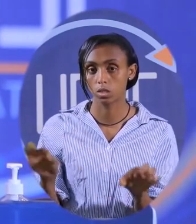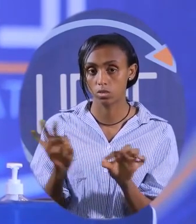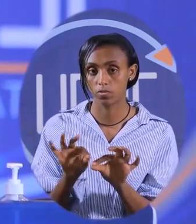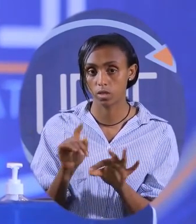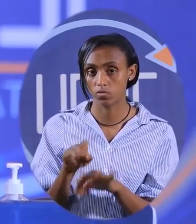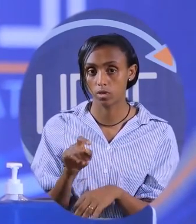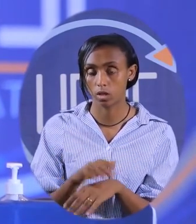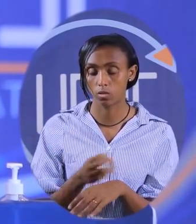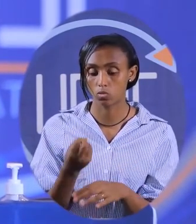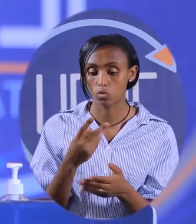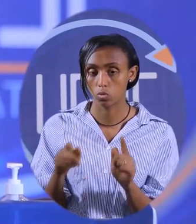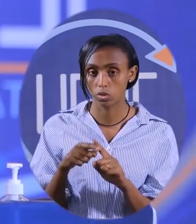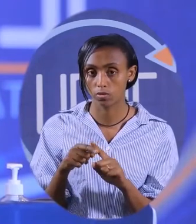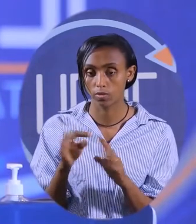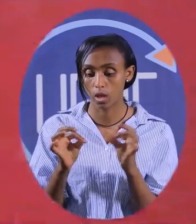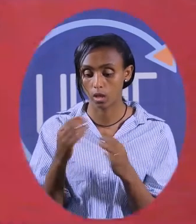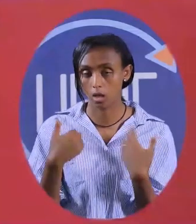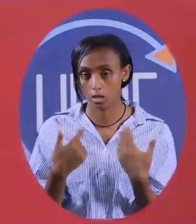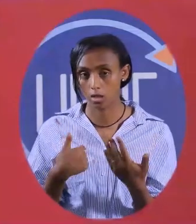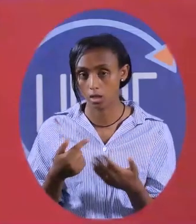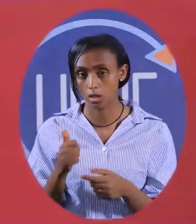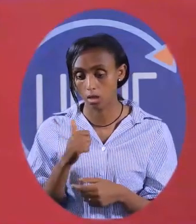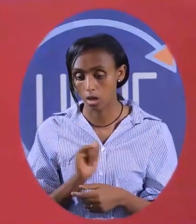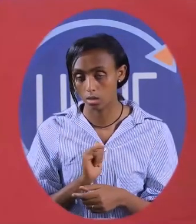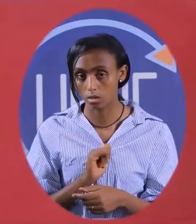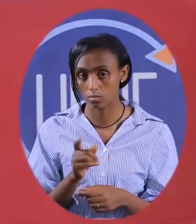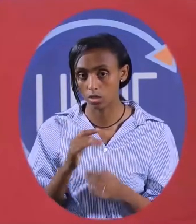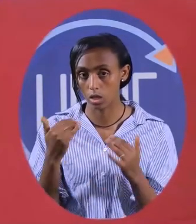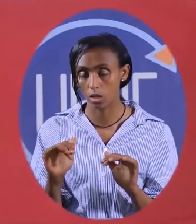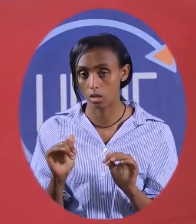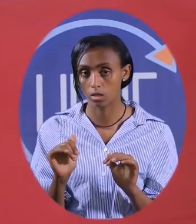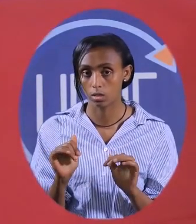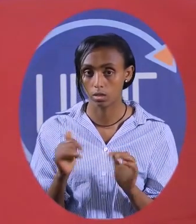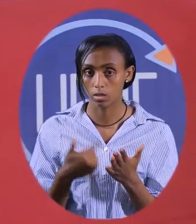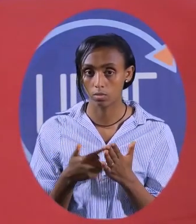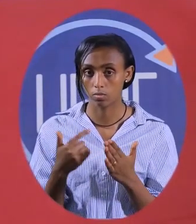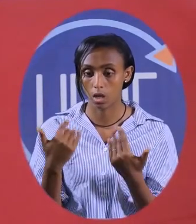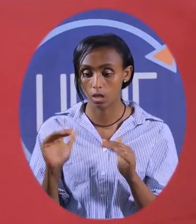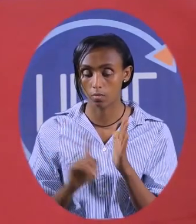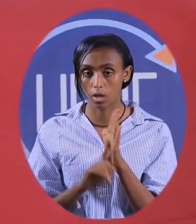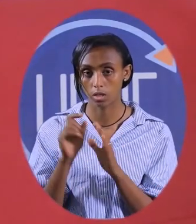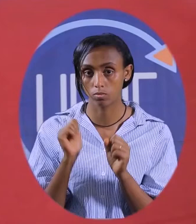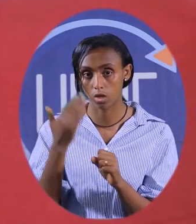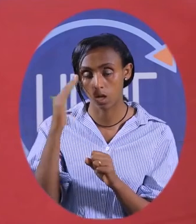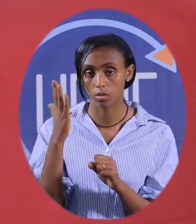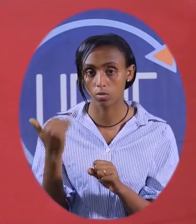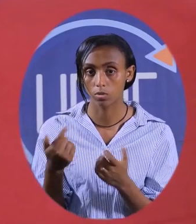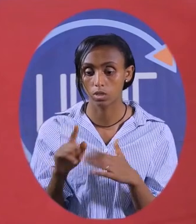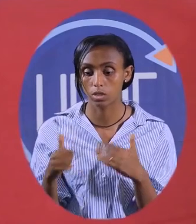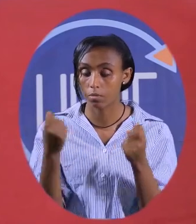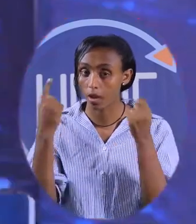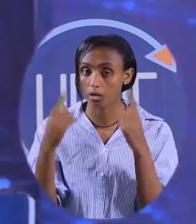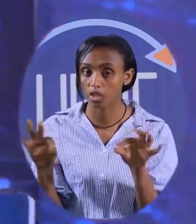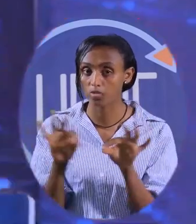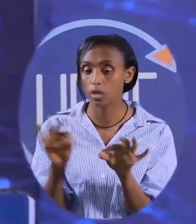ፖዚቲቭ ስቶሪዎች አሉ። እኔ ራሴ ምን ያህል መስራት ይህን ያህል ማድረግ እንደምችል አላውቅም ነበር። ለዚህ ነው መንቃት